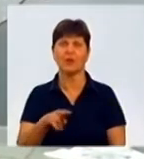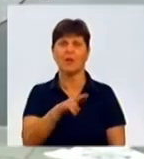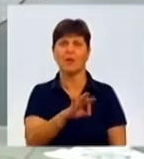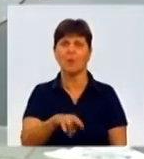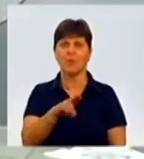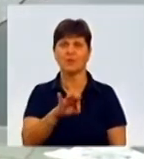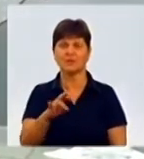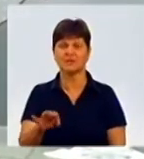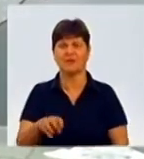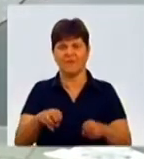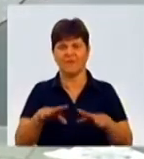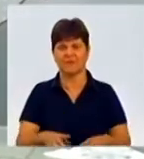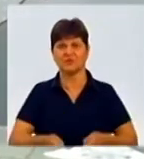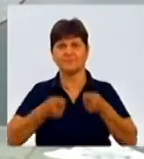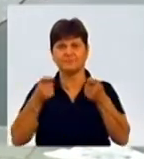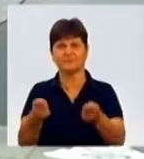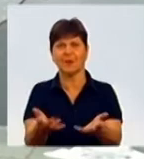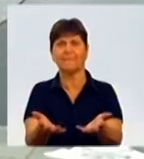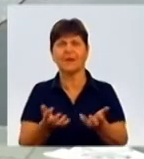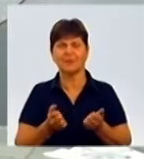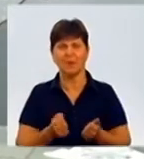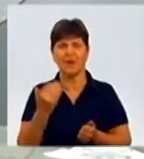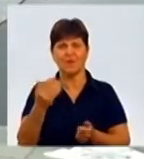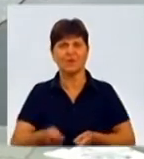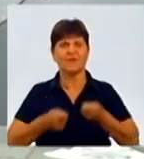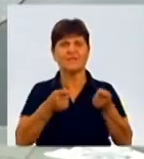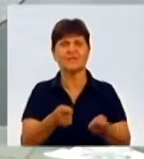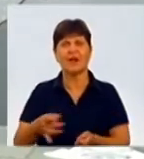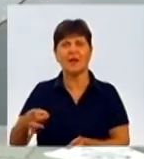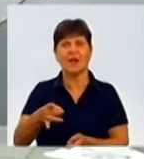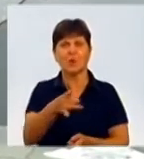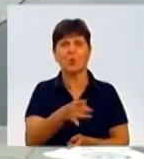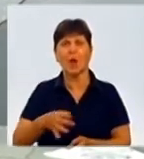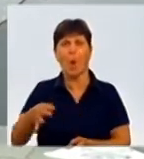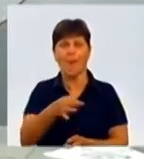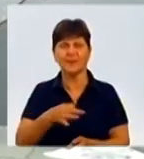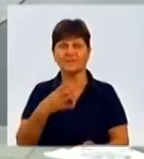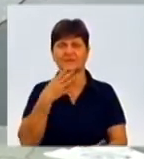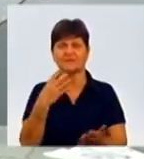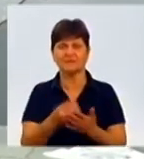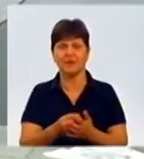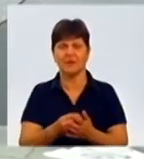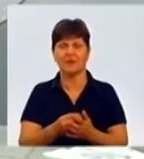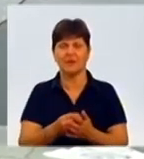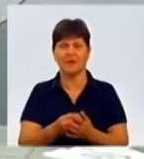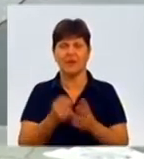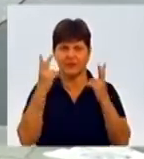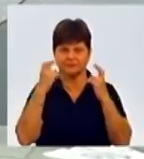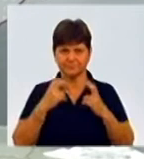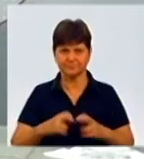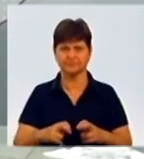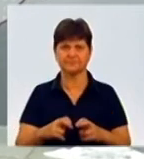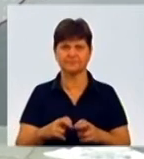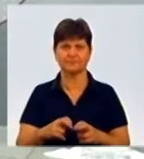проводити виїзні приймання. Вони виїздять у райони області, де власне роблять ультразвукову діагностику. Я